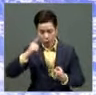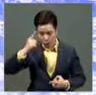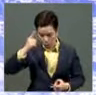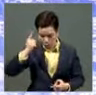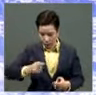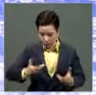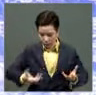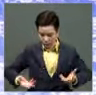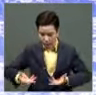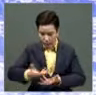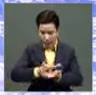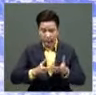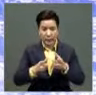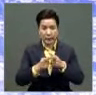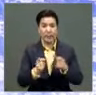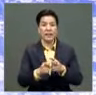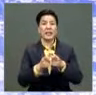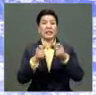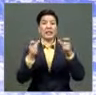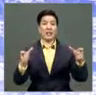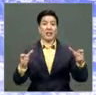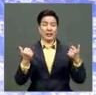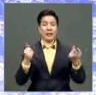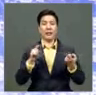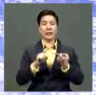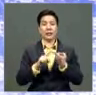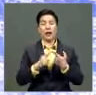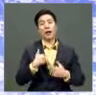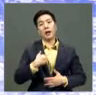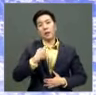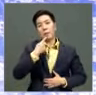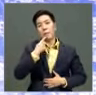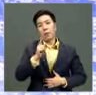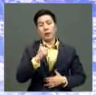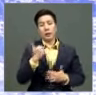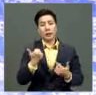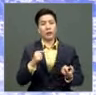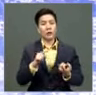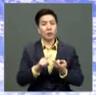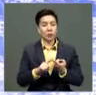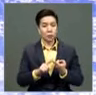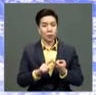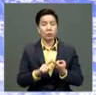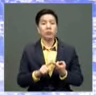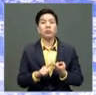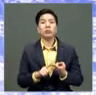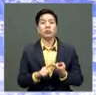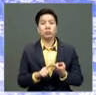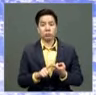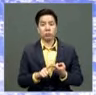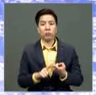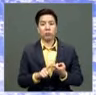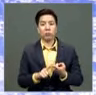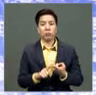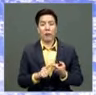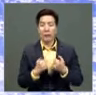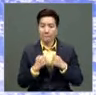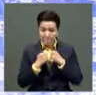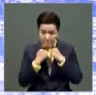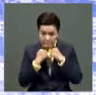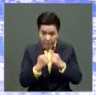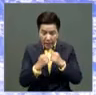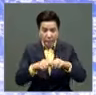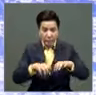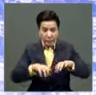พิจารณากันเป็นเรื่องใหญ่ทีเดียวนะครับแต่อย่างไรก็ตามแต่ก็นำเรียนว่ามันเป็นเรื่องที่พยายามที่จะจัด